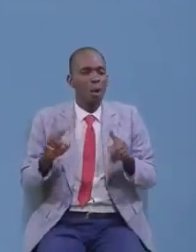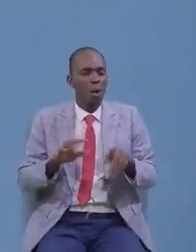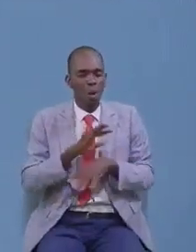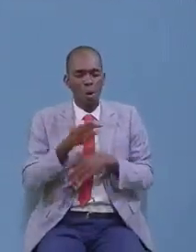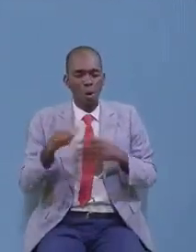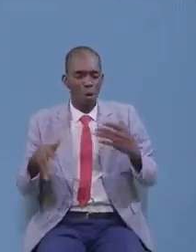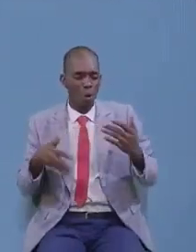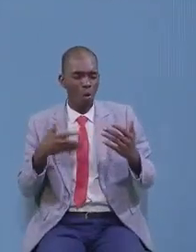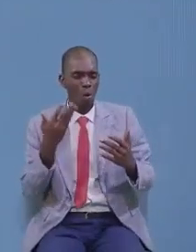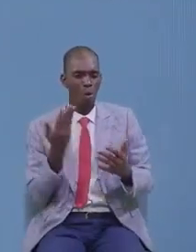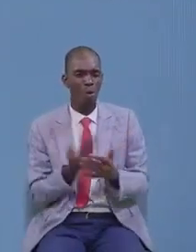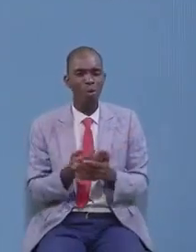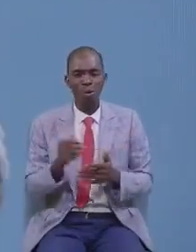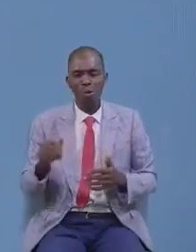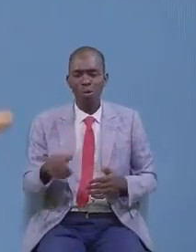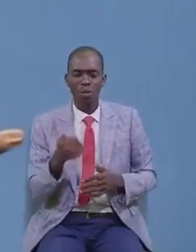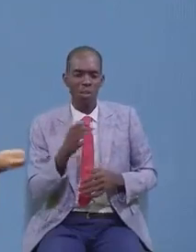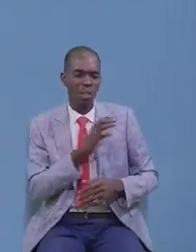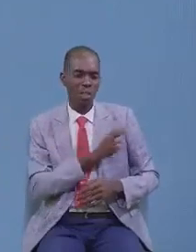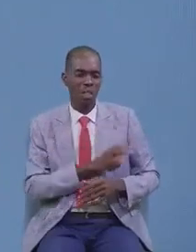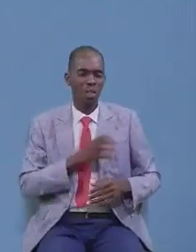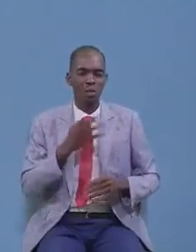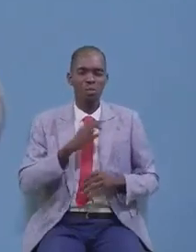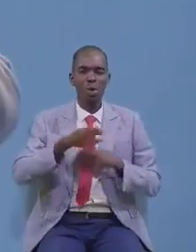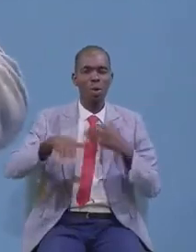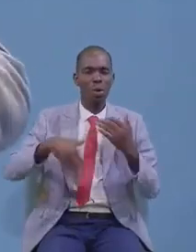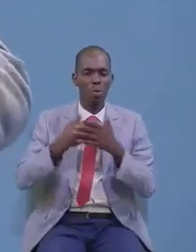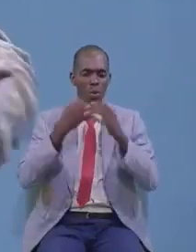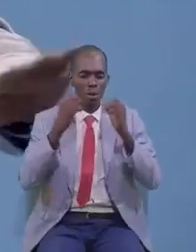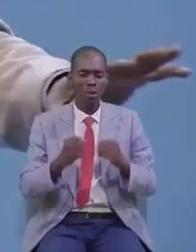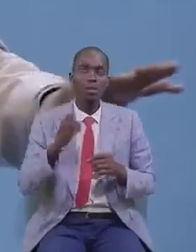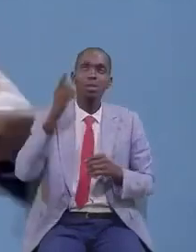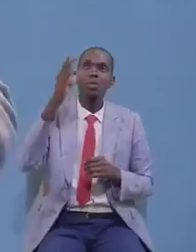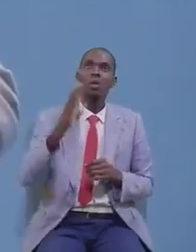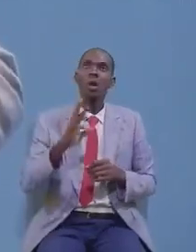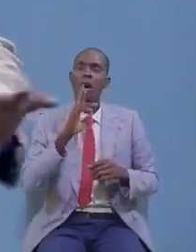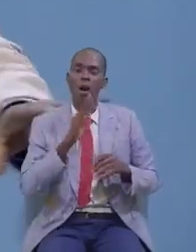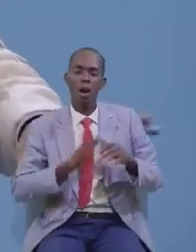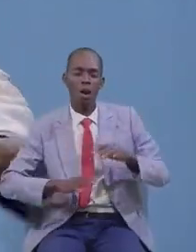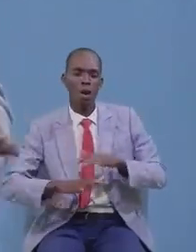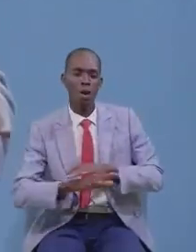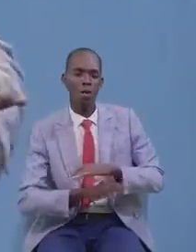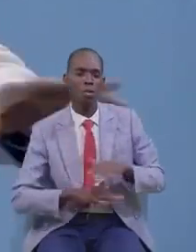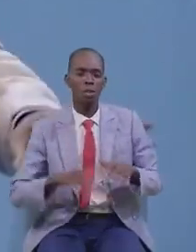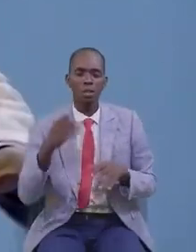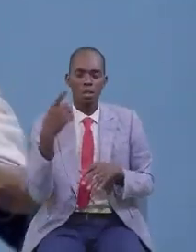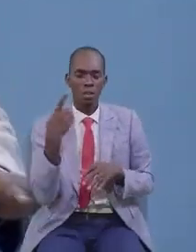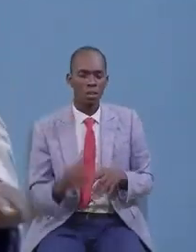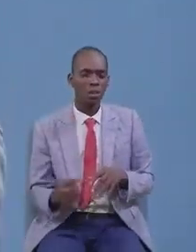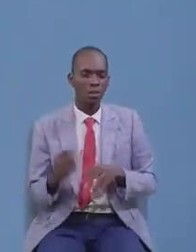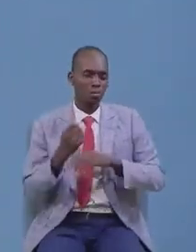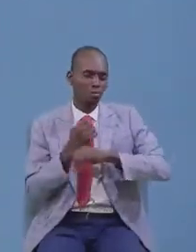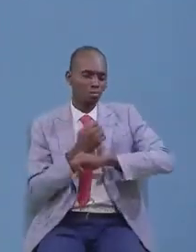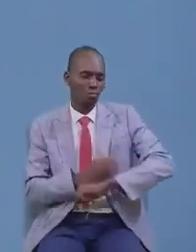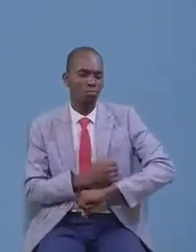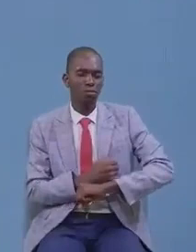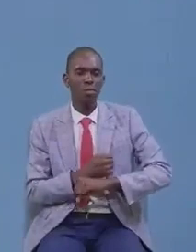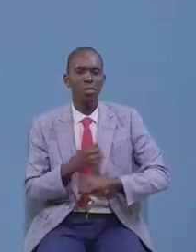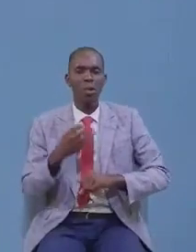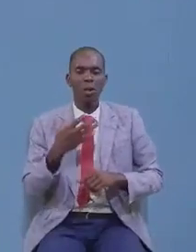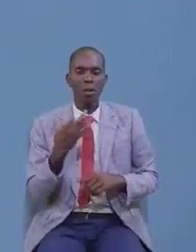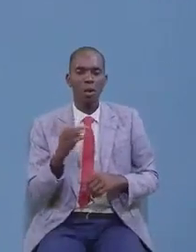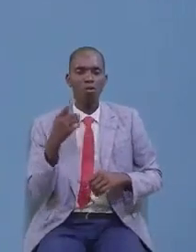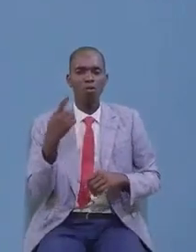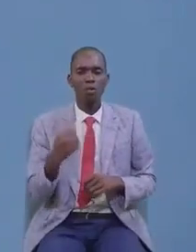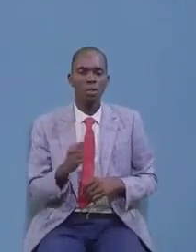those attributes of the Almighty God, they're under the supervision and protection of the attribute